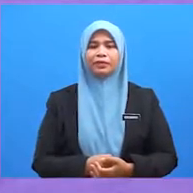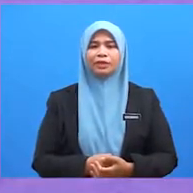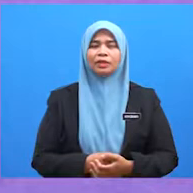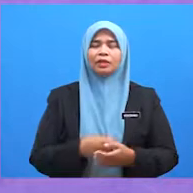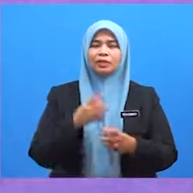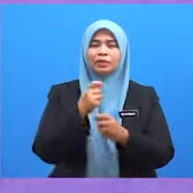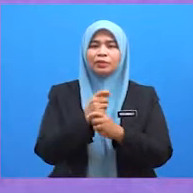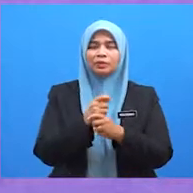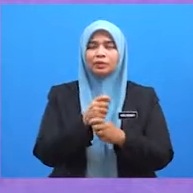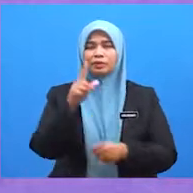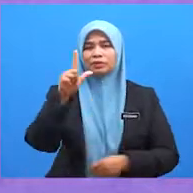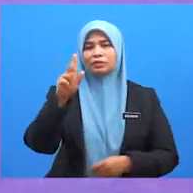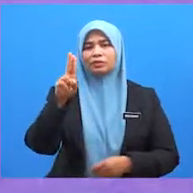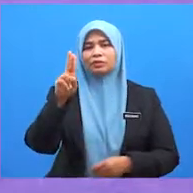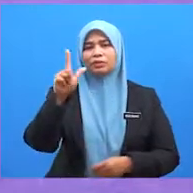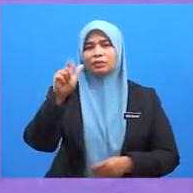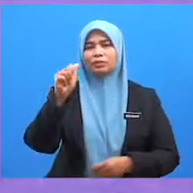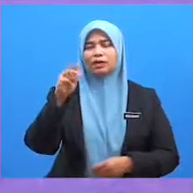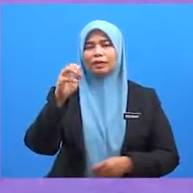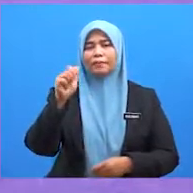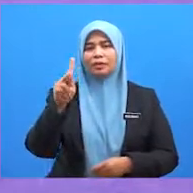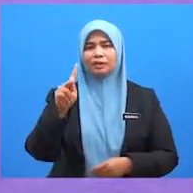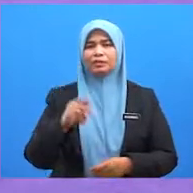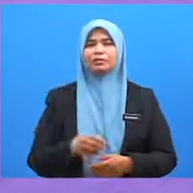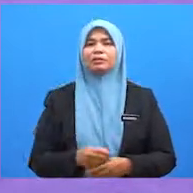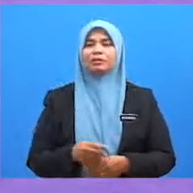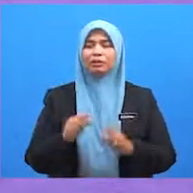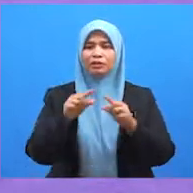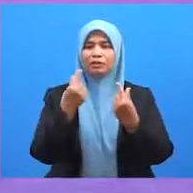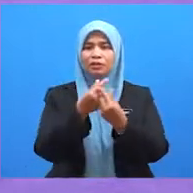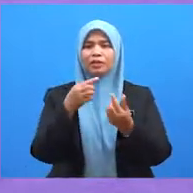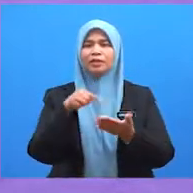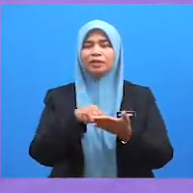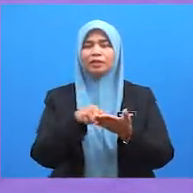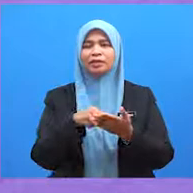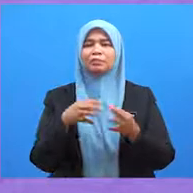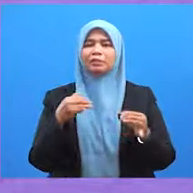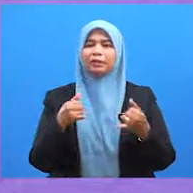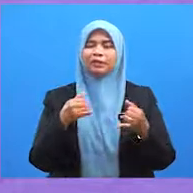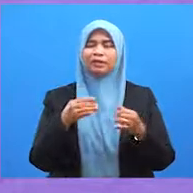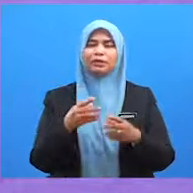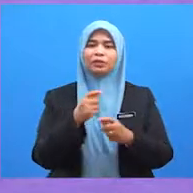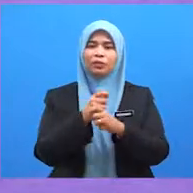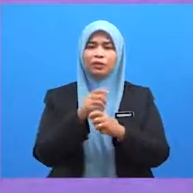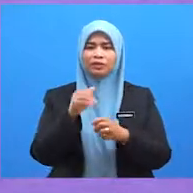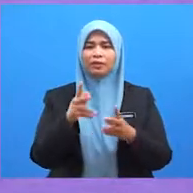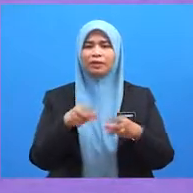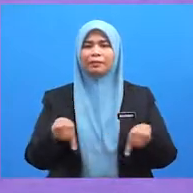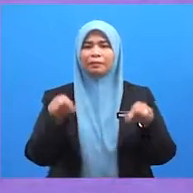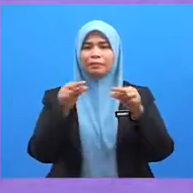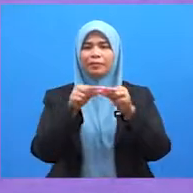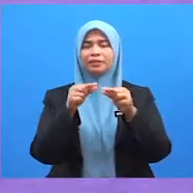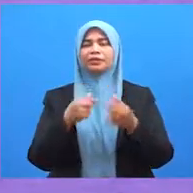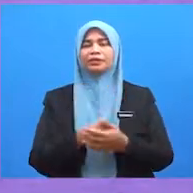Peranan ulama. Golongan ulama juga memainkan peranan penting dalam perkembangan pendidikan